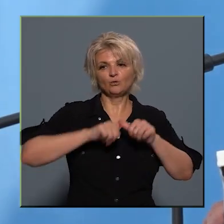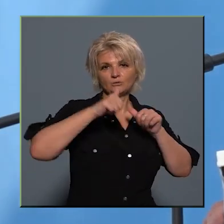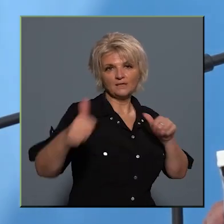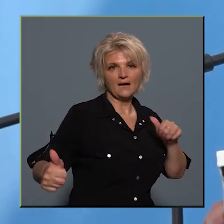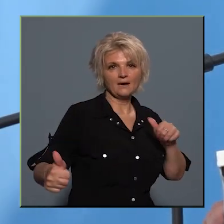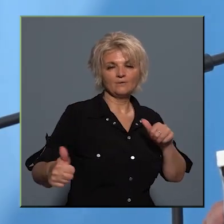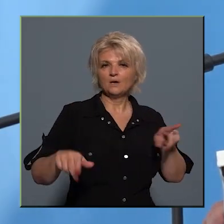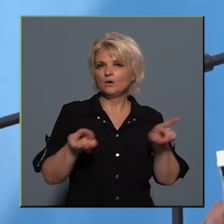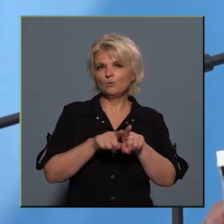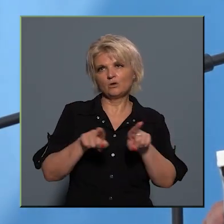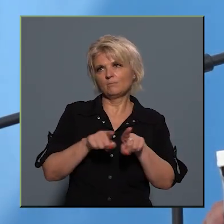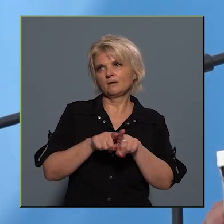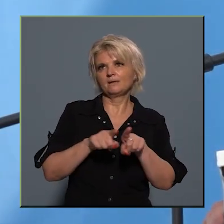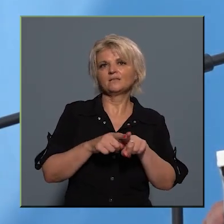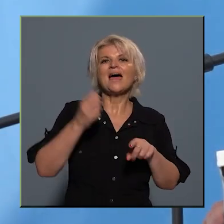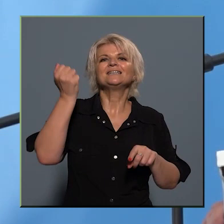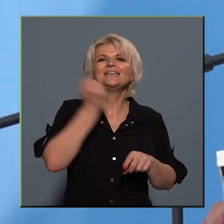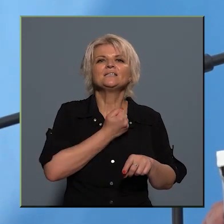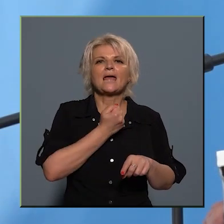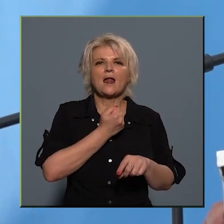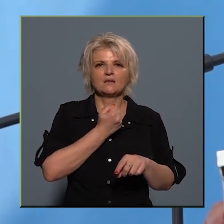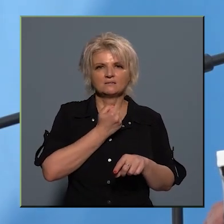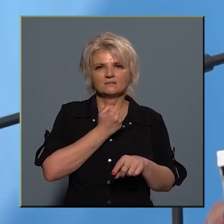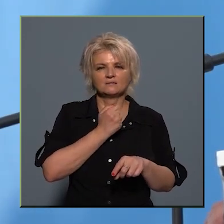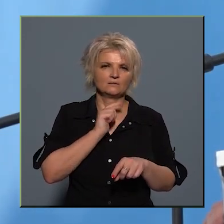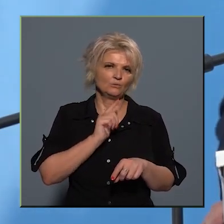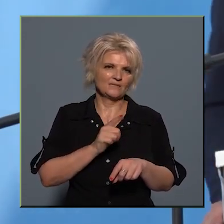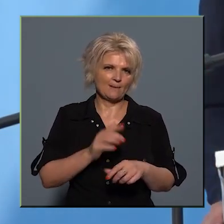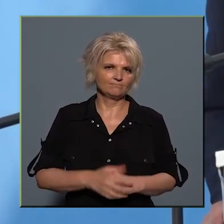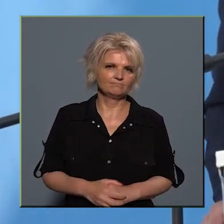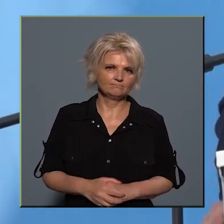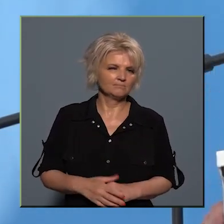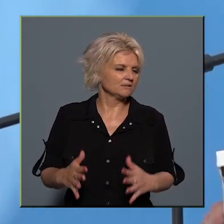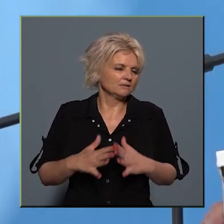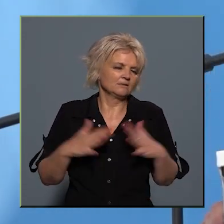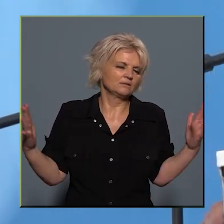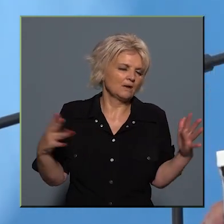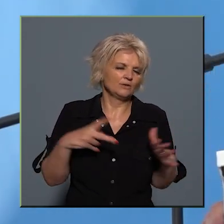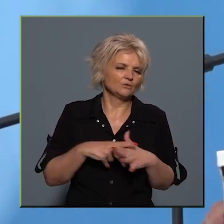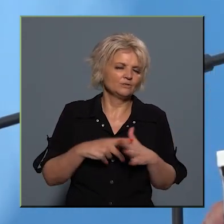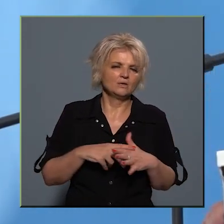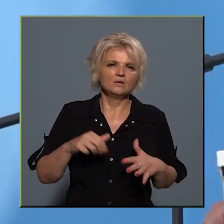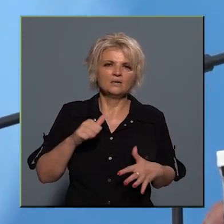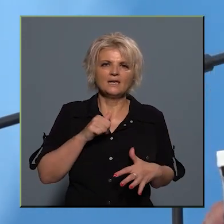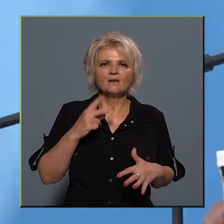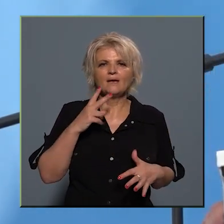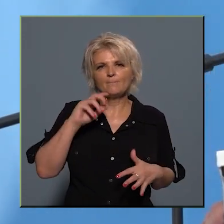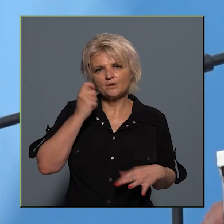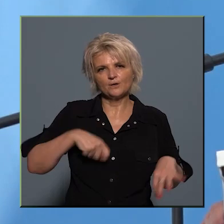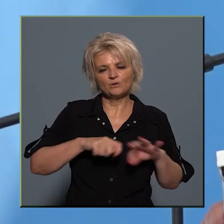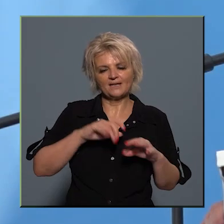nagyságrendileg egyezik egy dízel járművel. És ez hatalmas dolog. Tehát a GV Magyarországon is